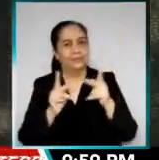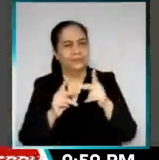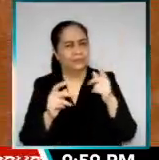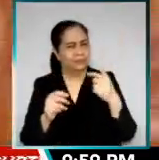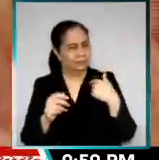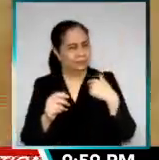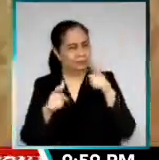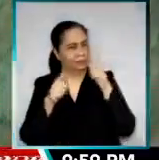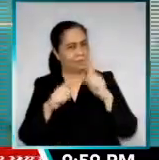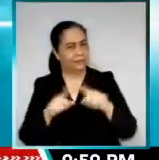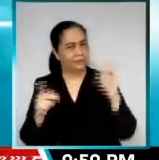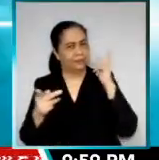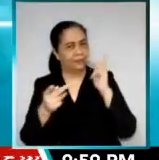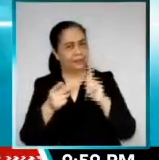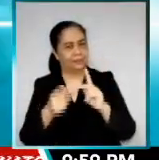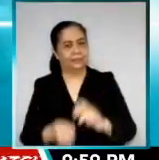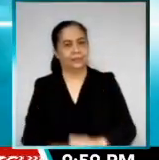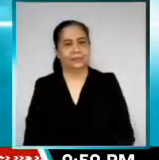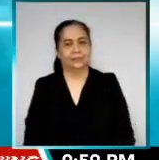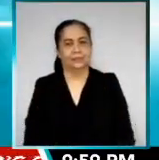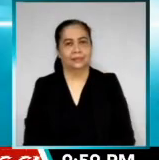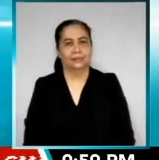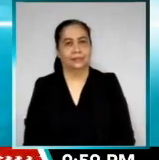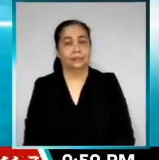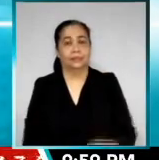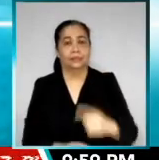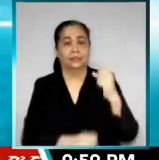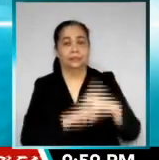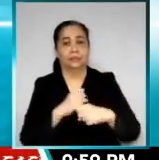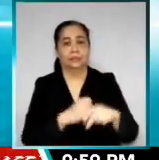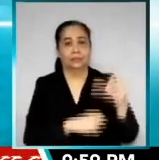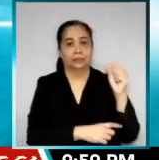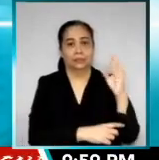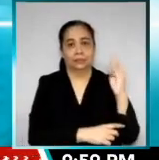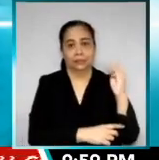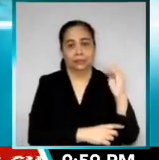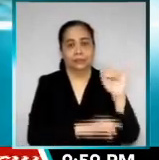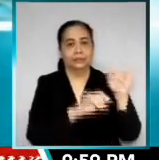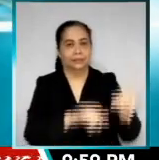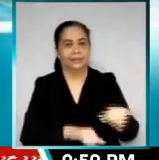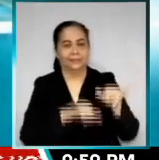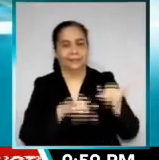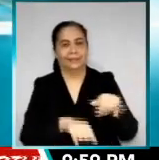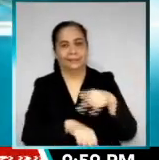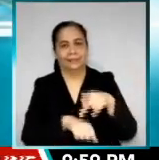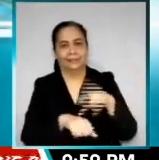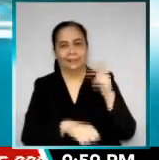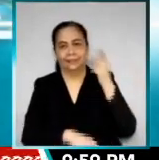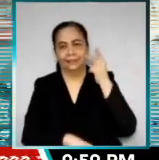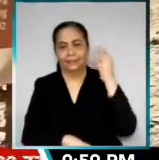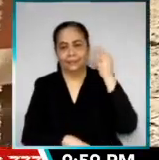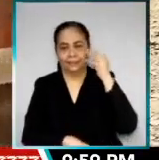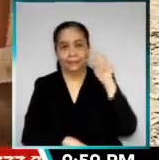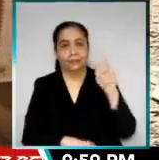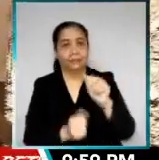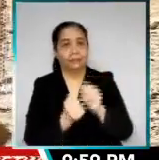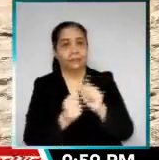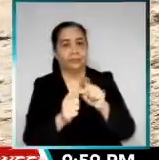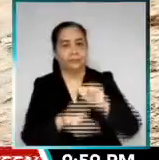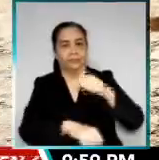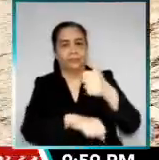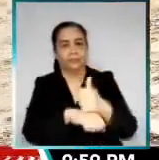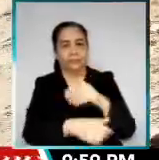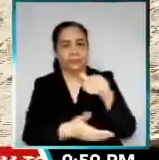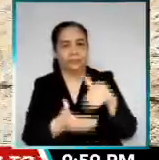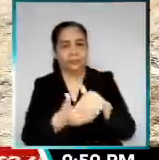kanya. Mula taong 2014, nanirahan na sa Pilipinas si KM. Isa siya sa mga nagtatag ng Center for